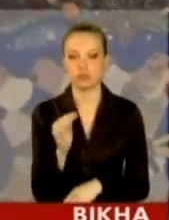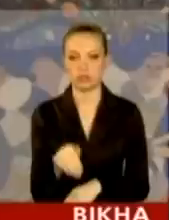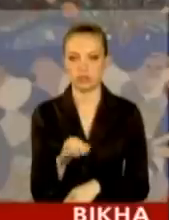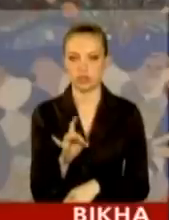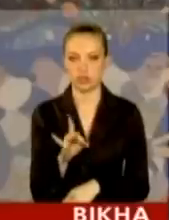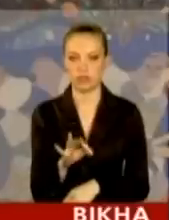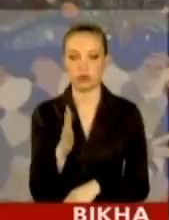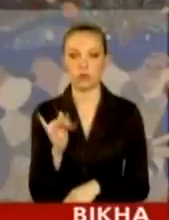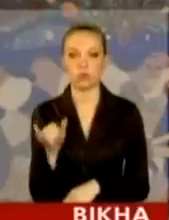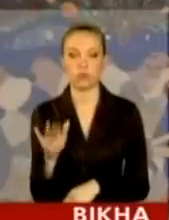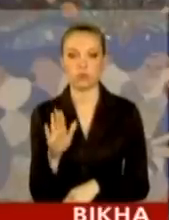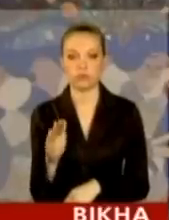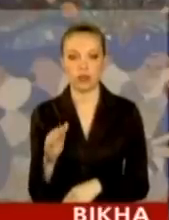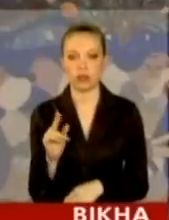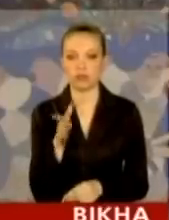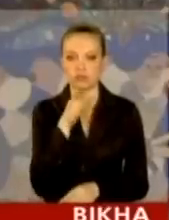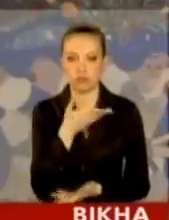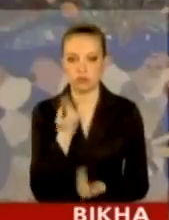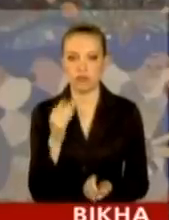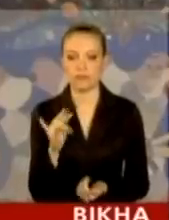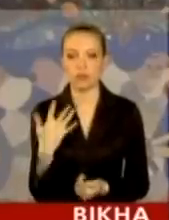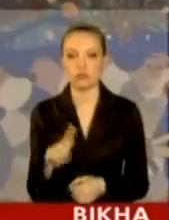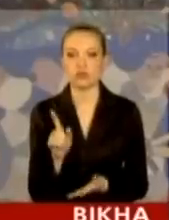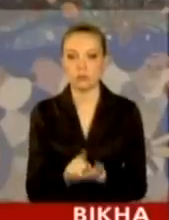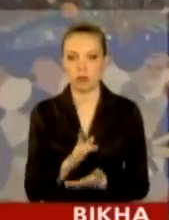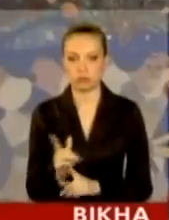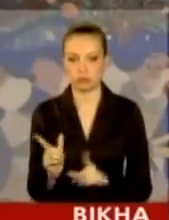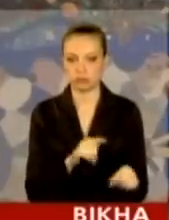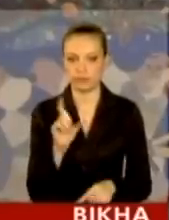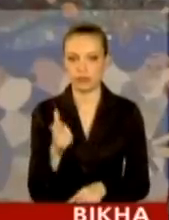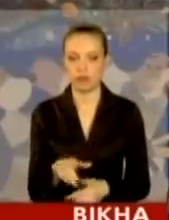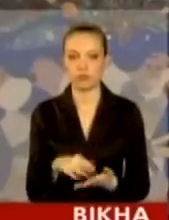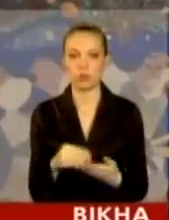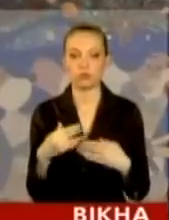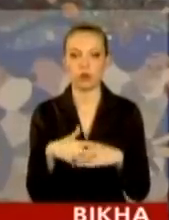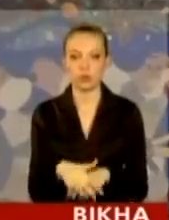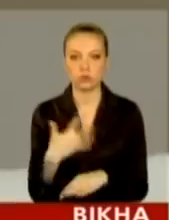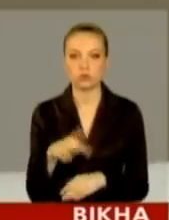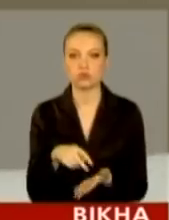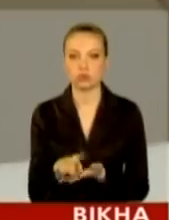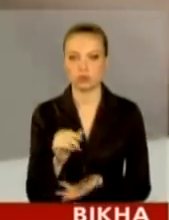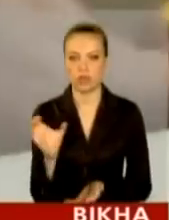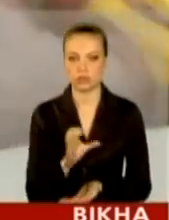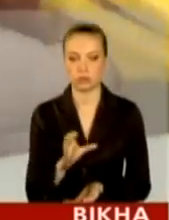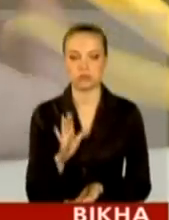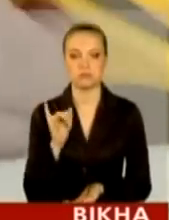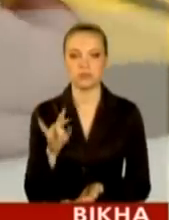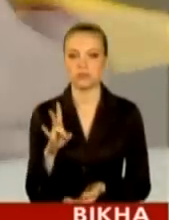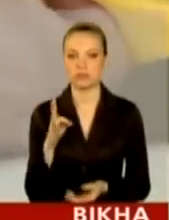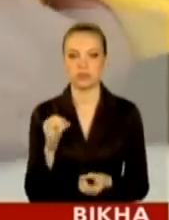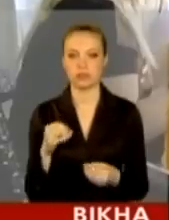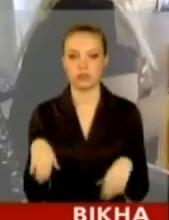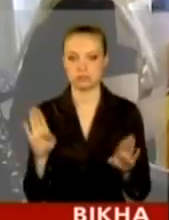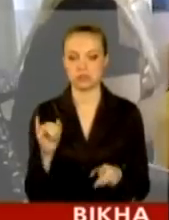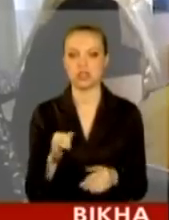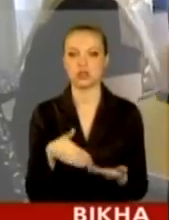євро. То Віталіка часу немає. Він повинен бути вже в Італії. Тобто розрахунки йдуть на секунди. Він не склав рук і допомагає